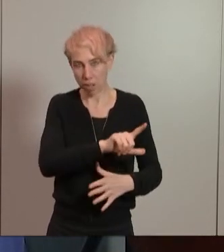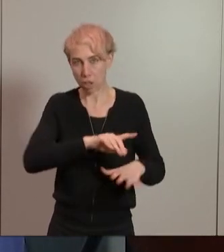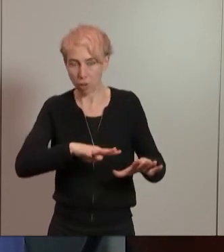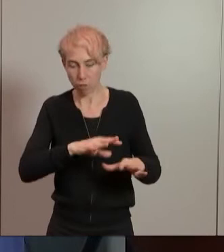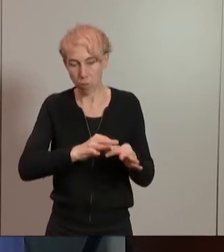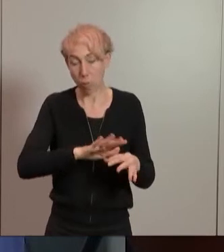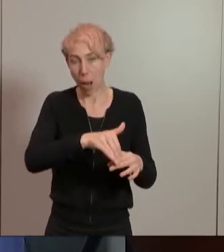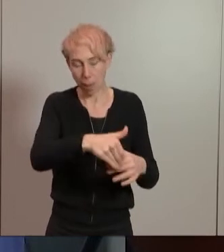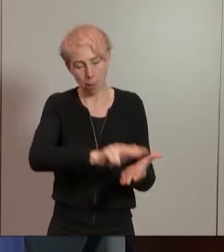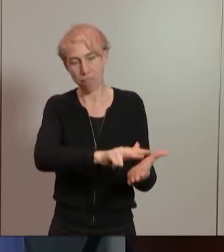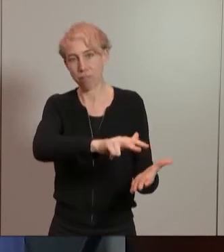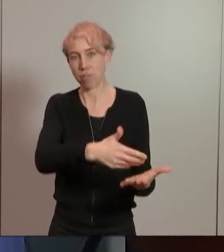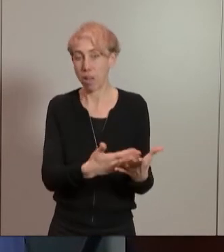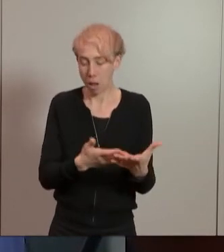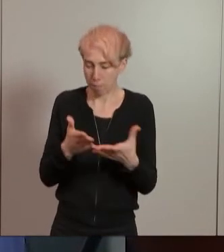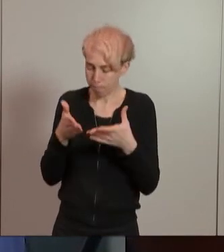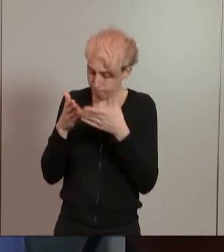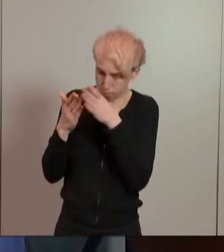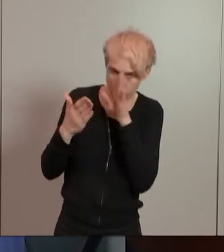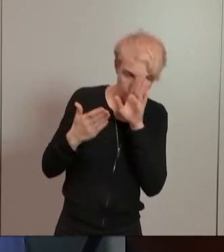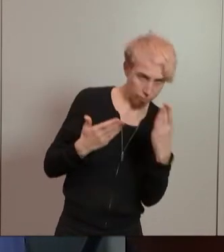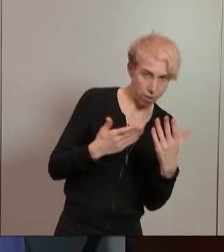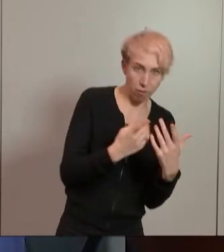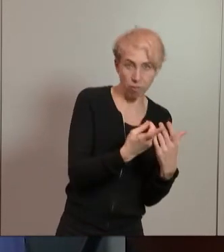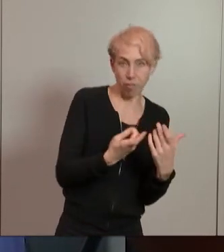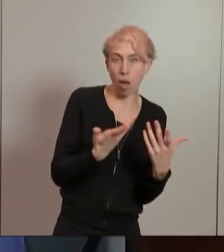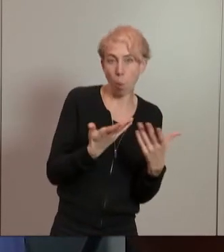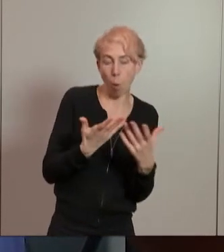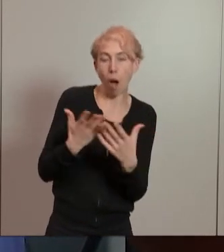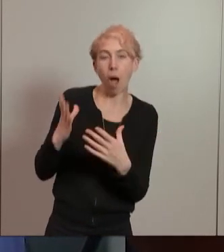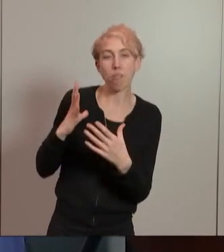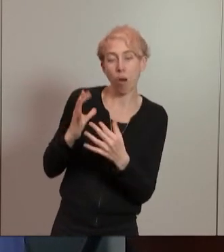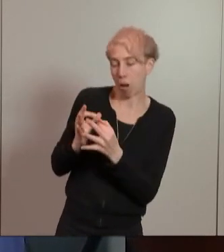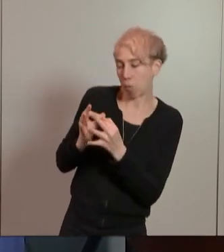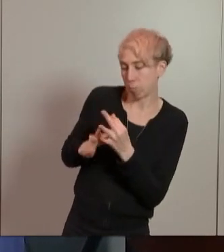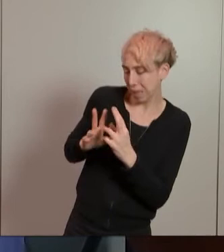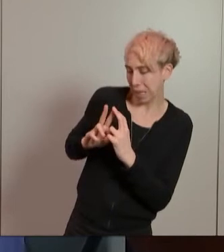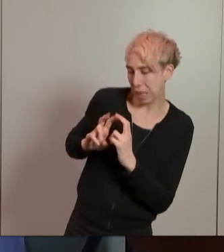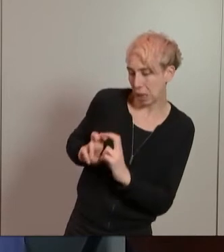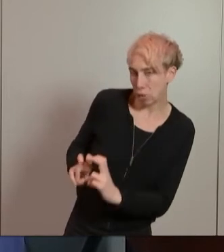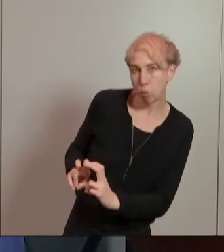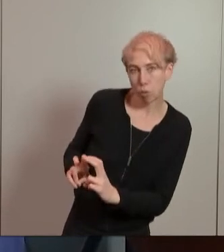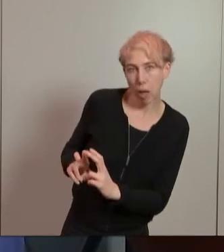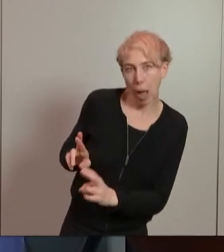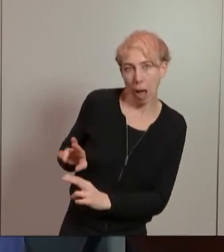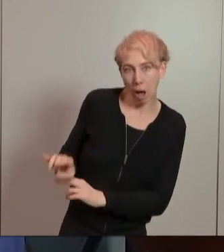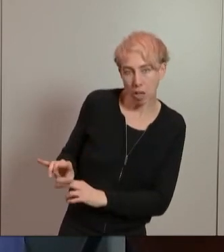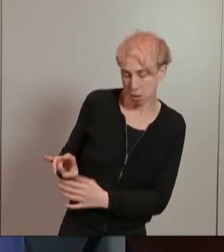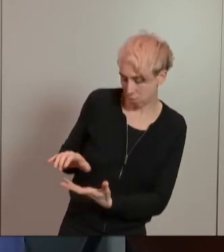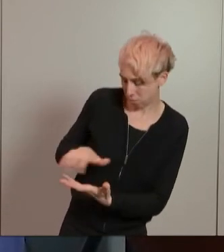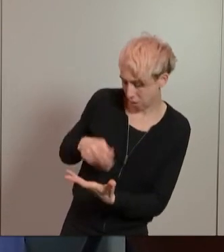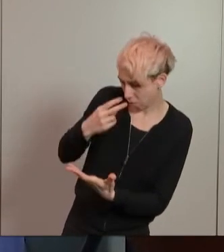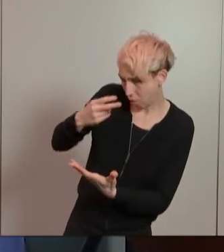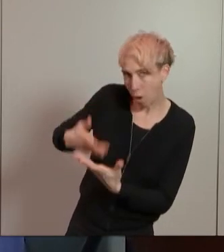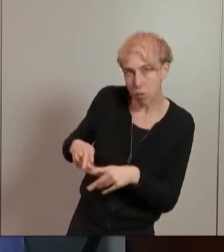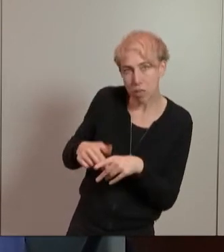suivant. Cette orientation a notamment été guidée par la restitution d'une étude financière en matière de ressources humaines et en termes de qualité